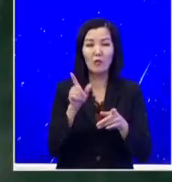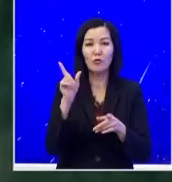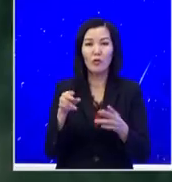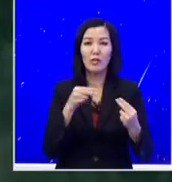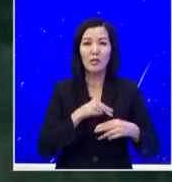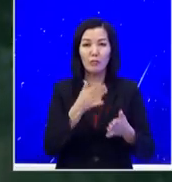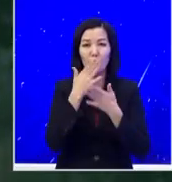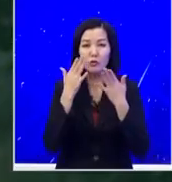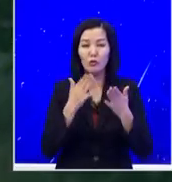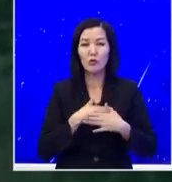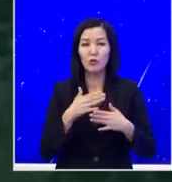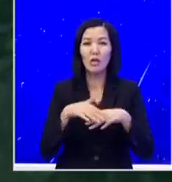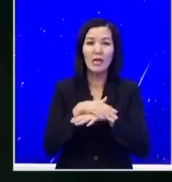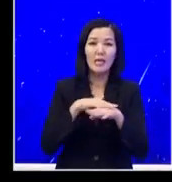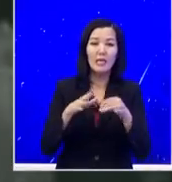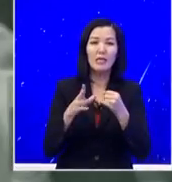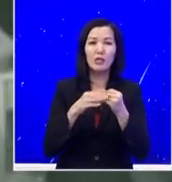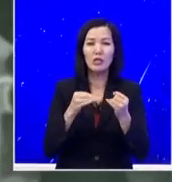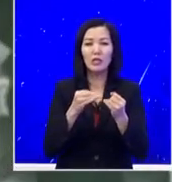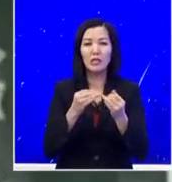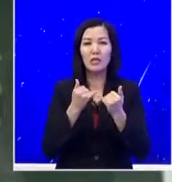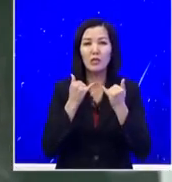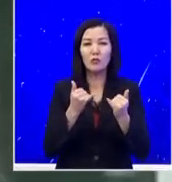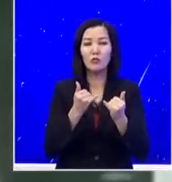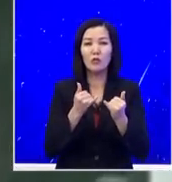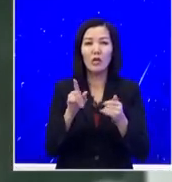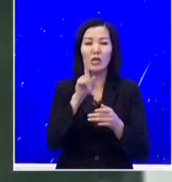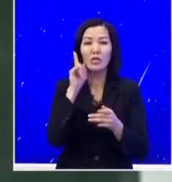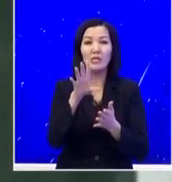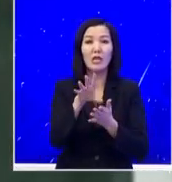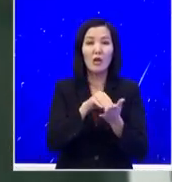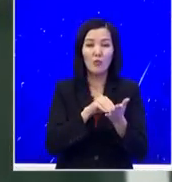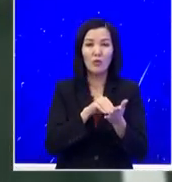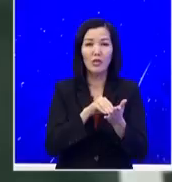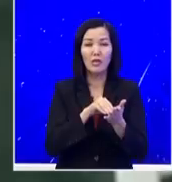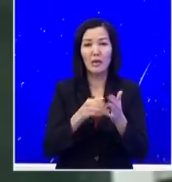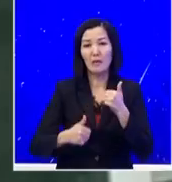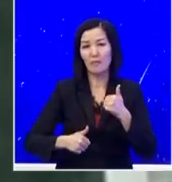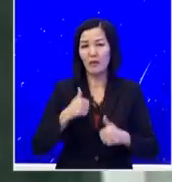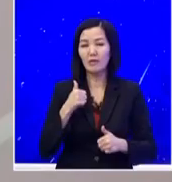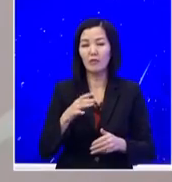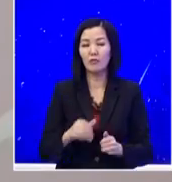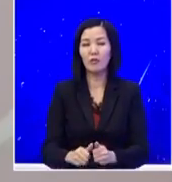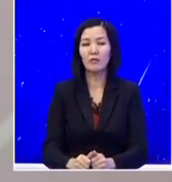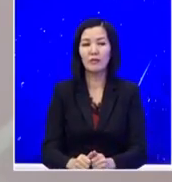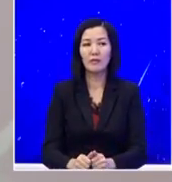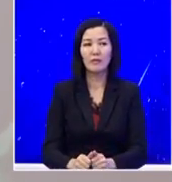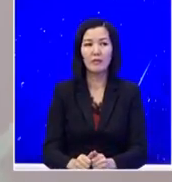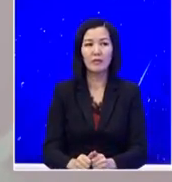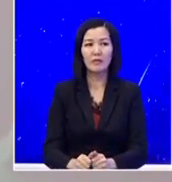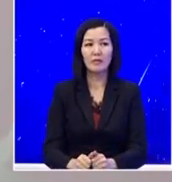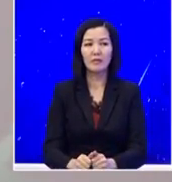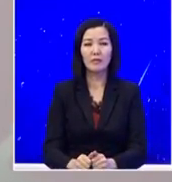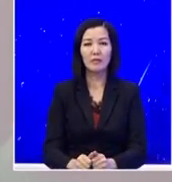сүйгіштігі, елге жерге деген адалдығы, өскелең буынға өнеге, ұрпағына мақтан. Еңбегі